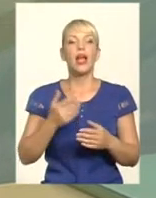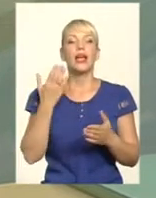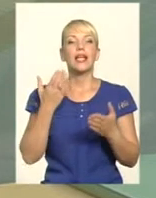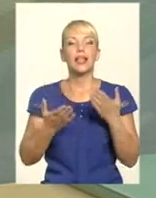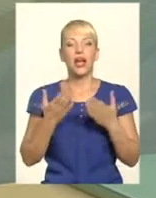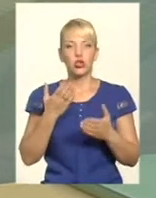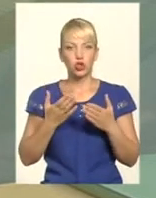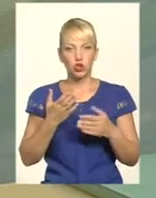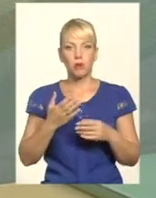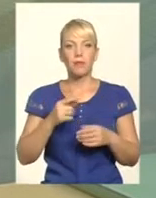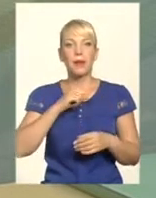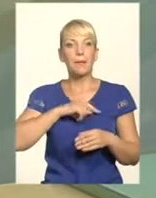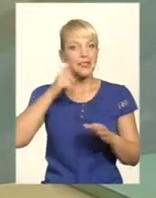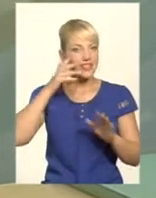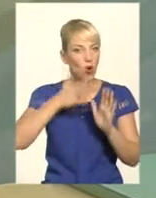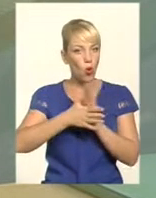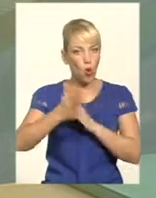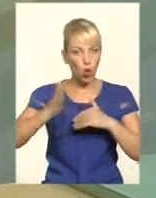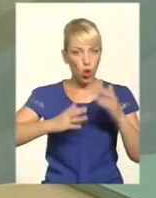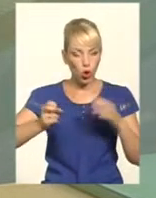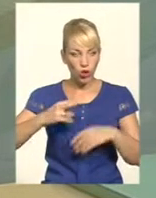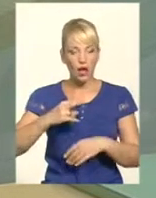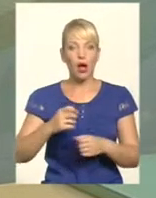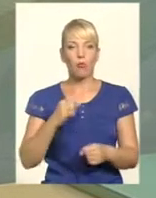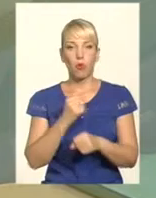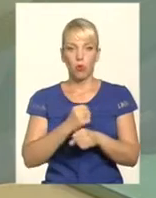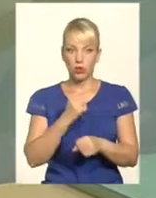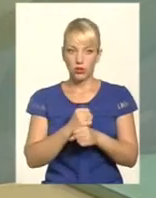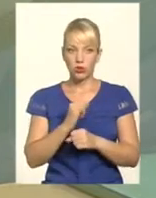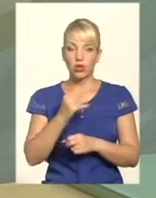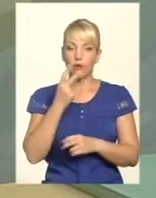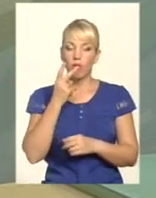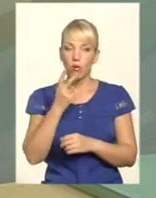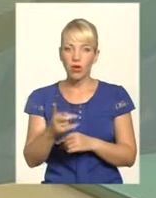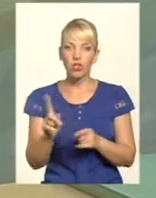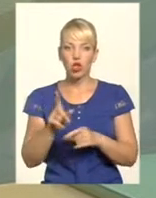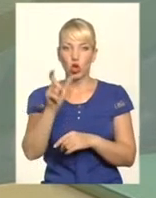і побачить, що людина готова подолати цей бар'єр, отакі люди,